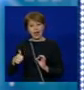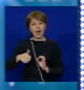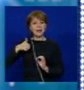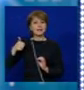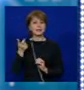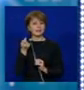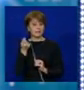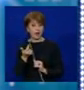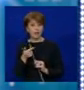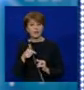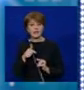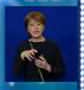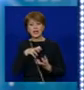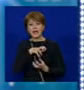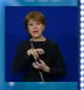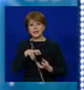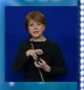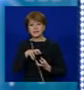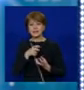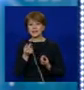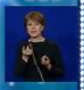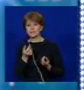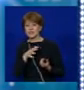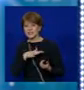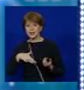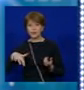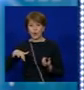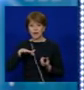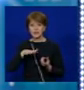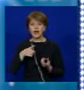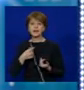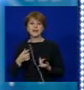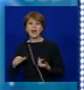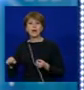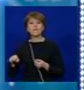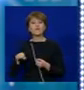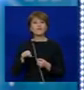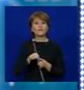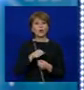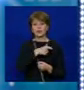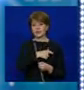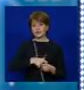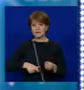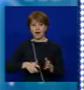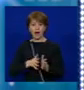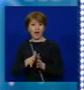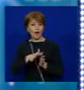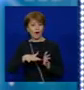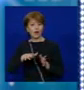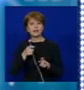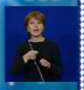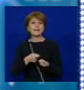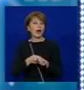такива кризисни ситуации политическите лидери поемат и повеждат нацията. Там, на където трябва да я заведат. Както направиха в